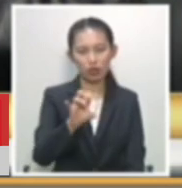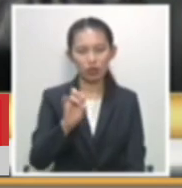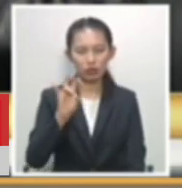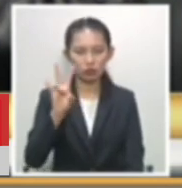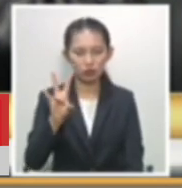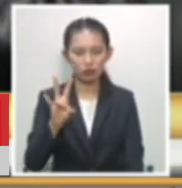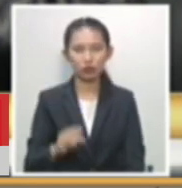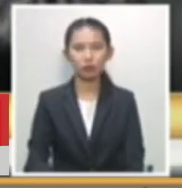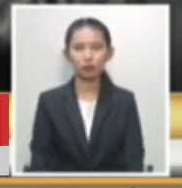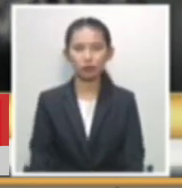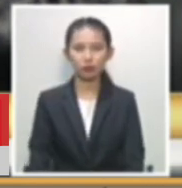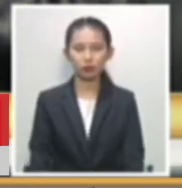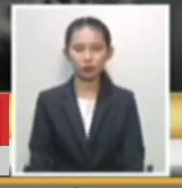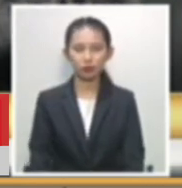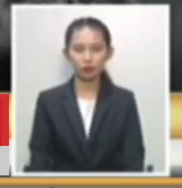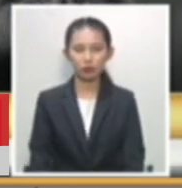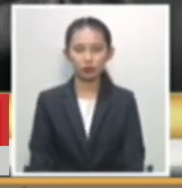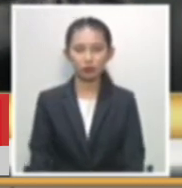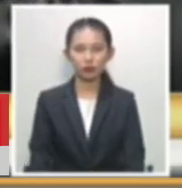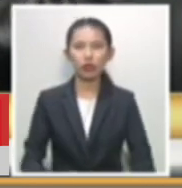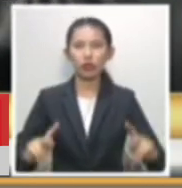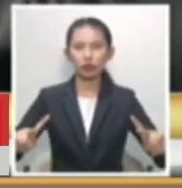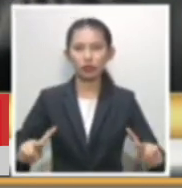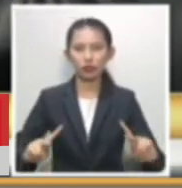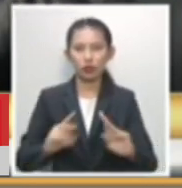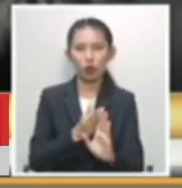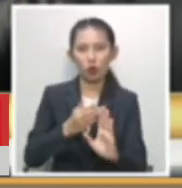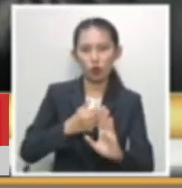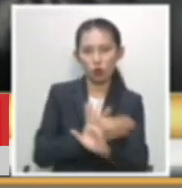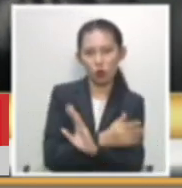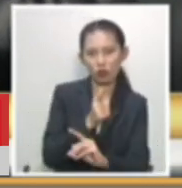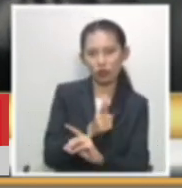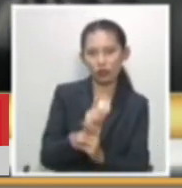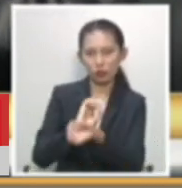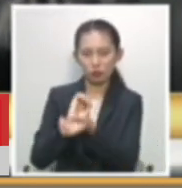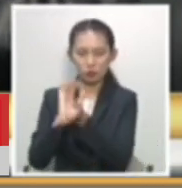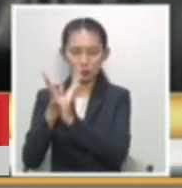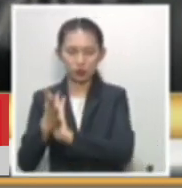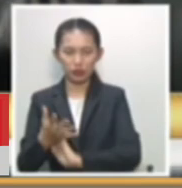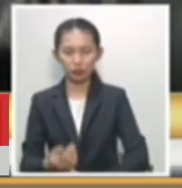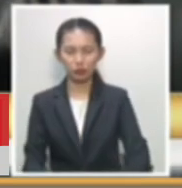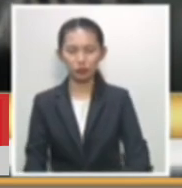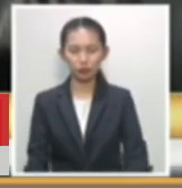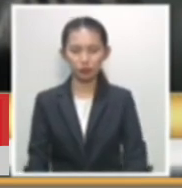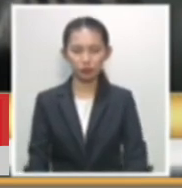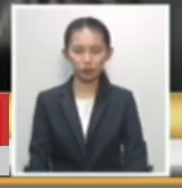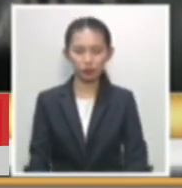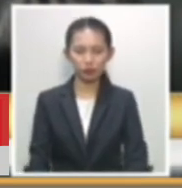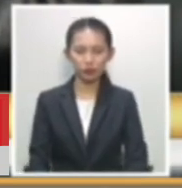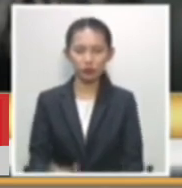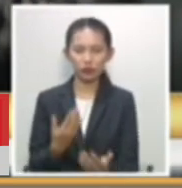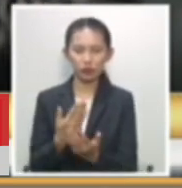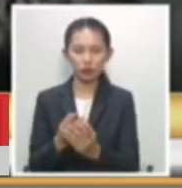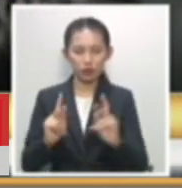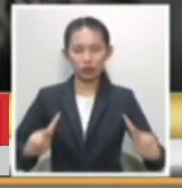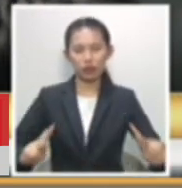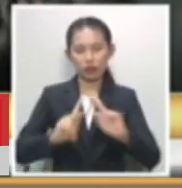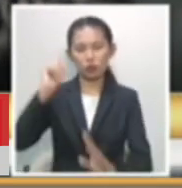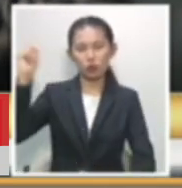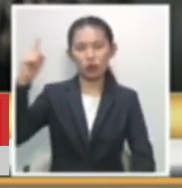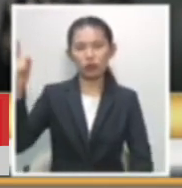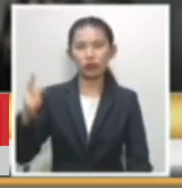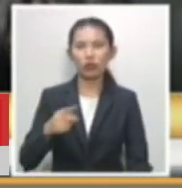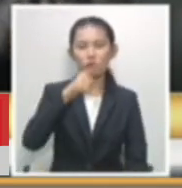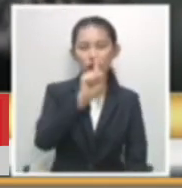ารกระทรวงท่องเที่ยวได้รับราว 13,000 ล้านบาทตลอดเวลา